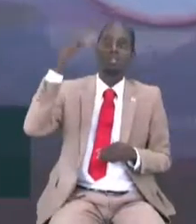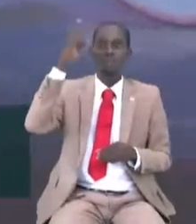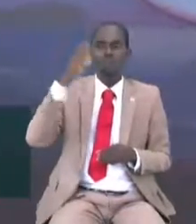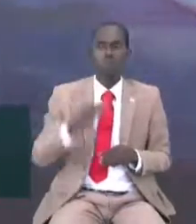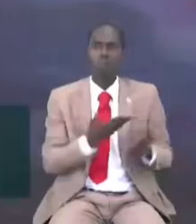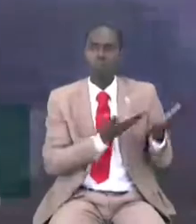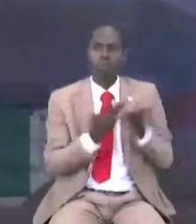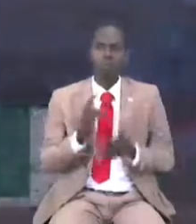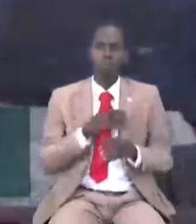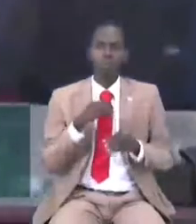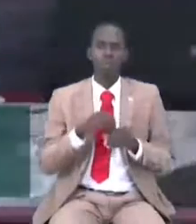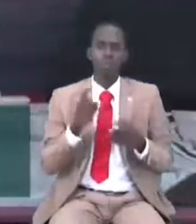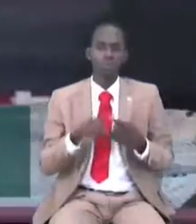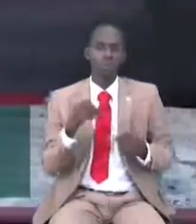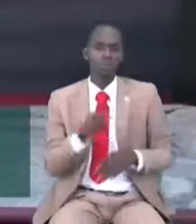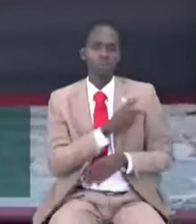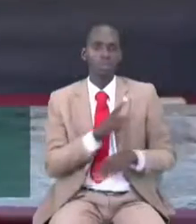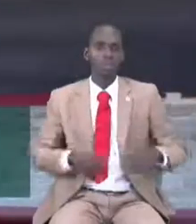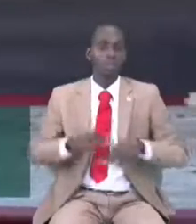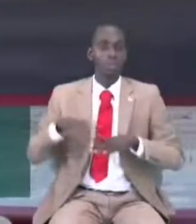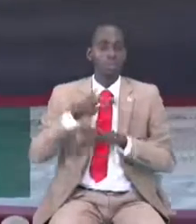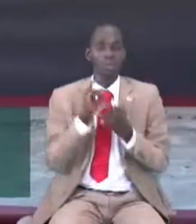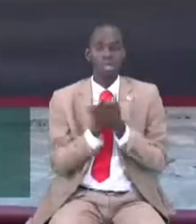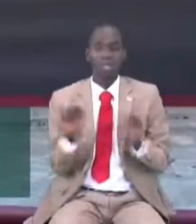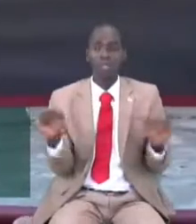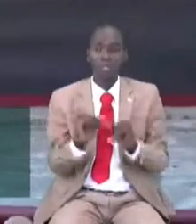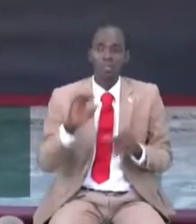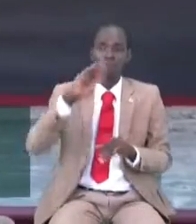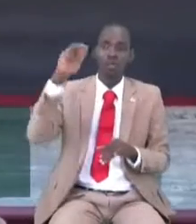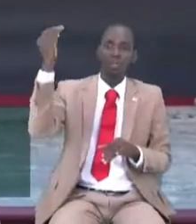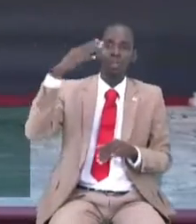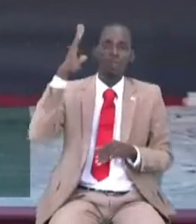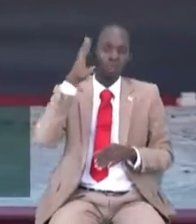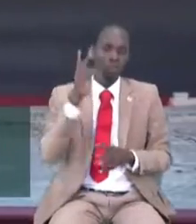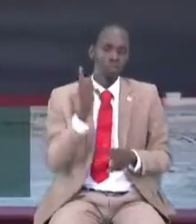qui va nous garder dans le royaume. Nous allons à